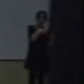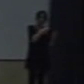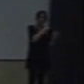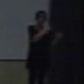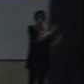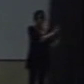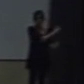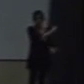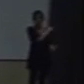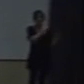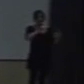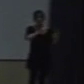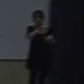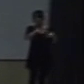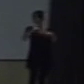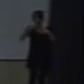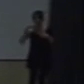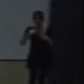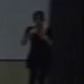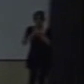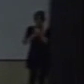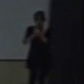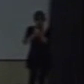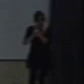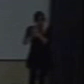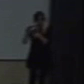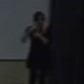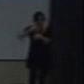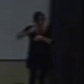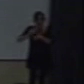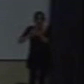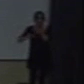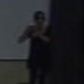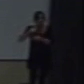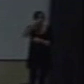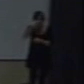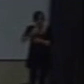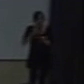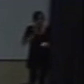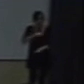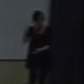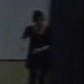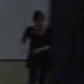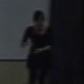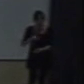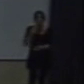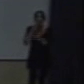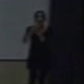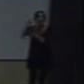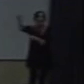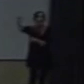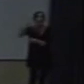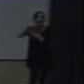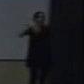vaig poder llegir el que persones que jo conec, és a dir, fonts que jo ja sé quin grau de credibilitat els hi dono, m'estaven dient que estaven allà i això